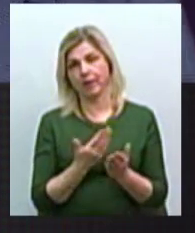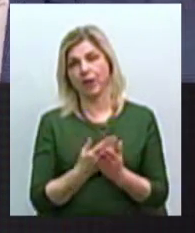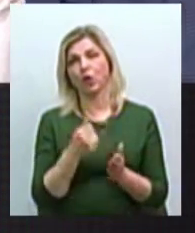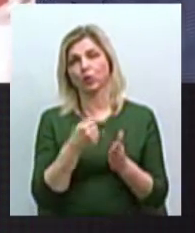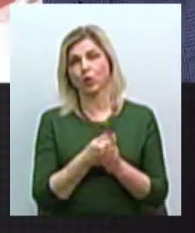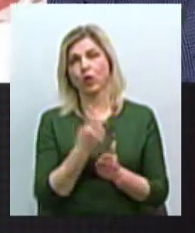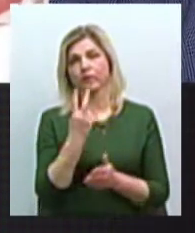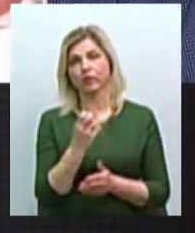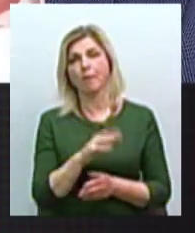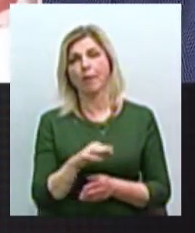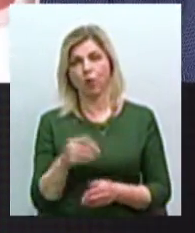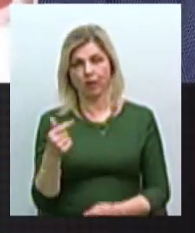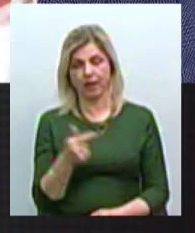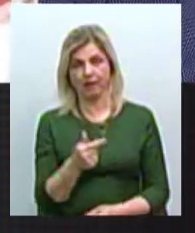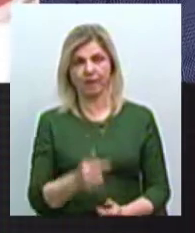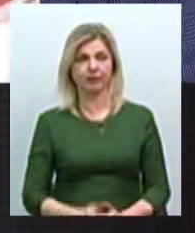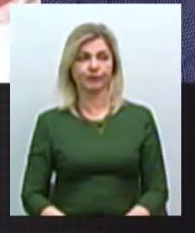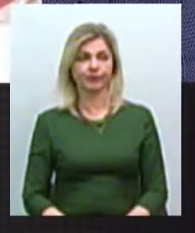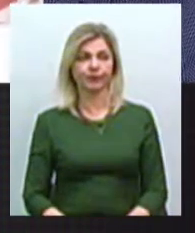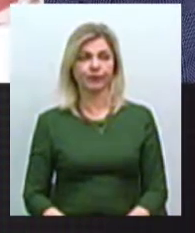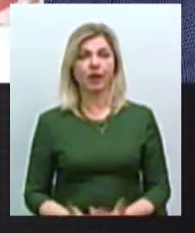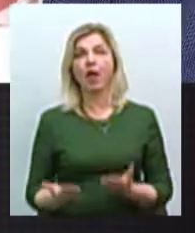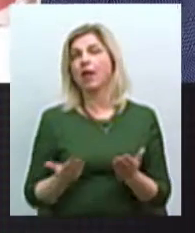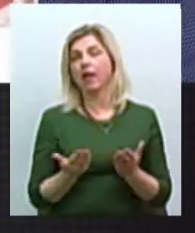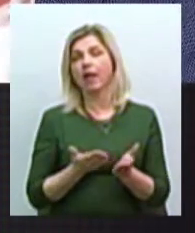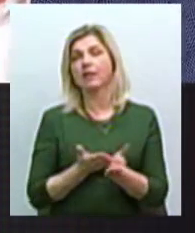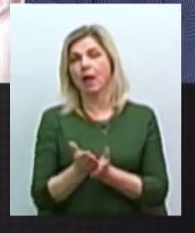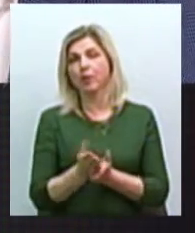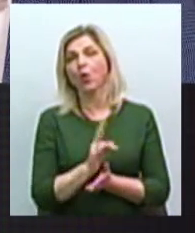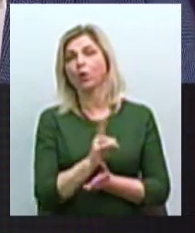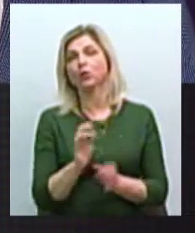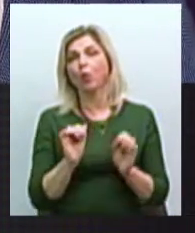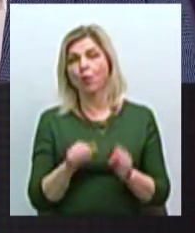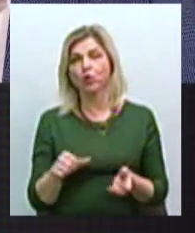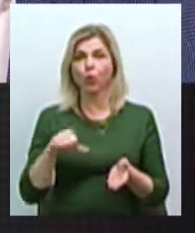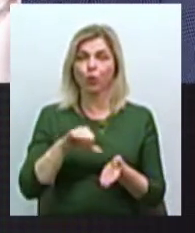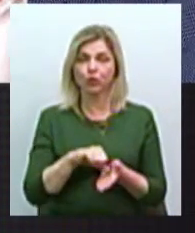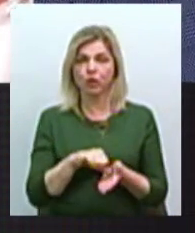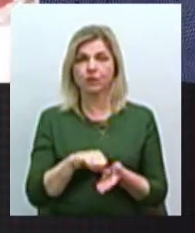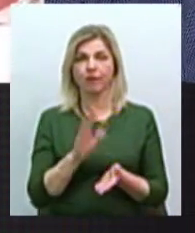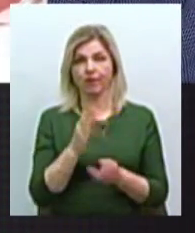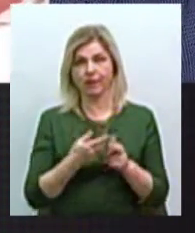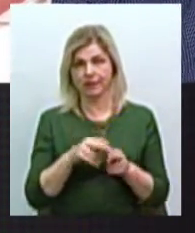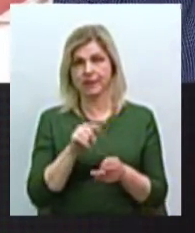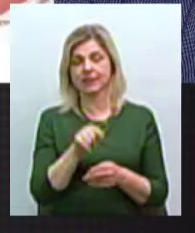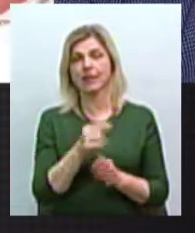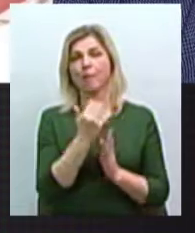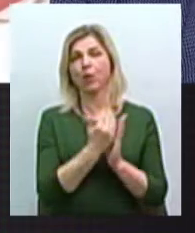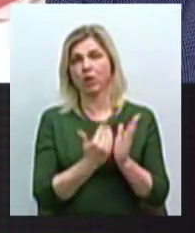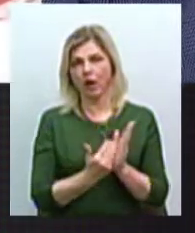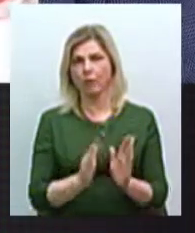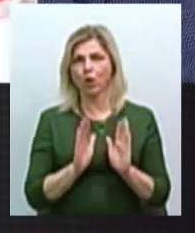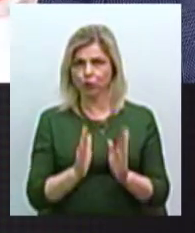до 200 мільйонів гривень. Які безпосередні напрямки? Тобто, хто може приймати участь в цій програмі? Це